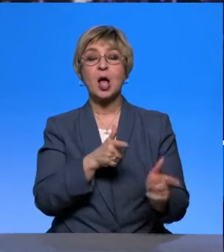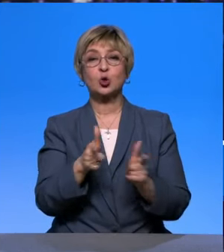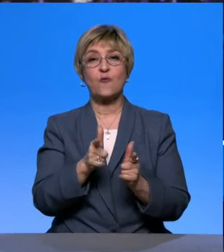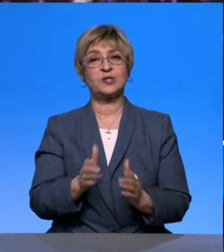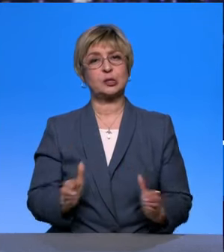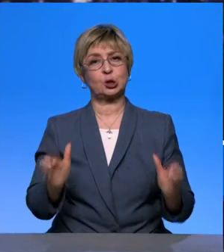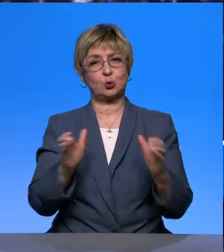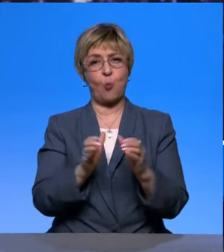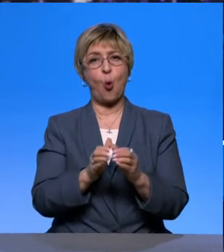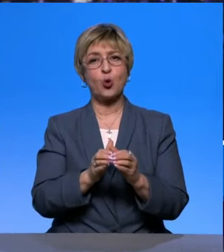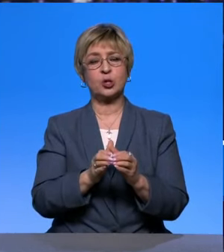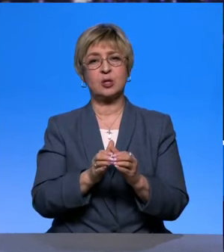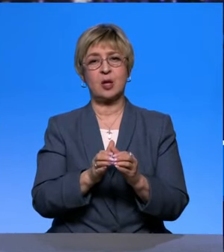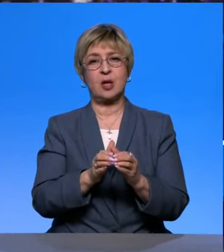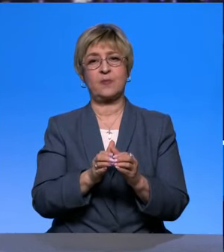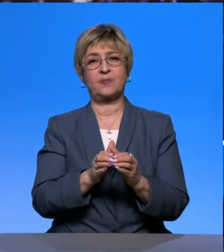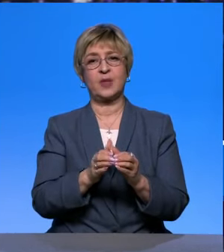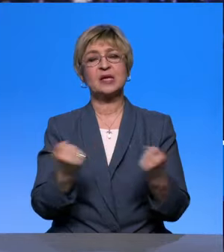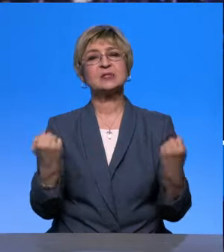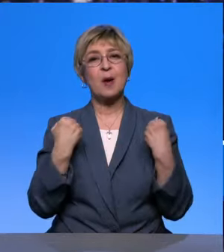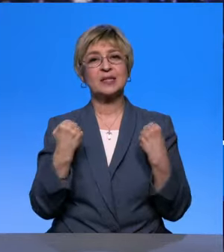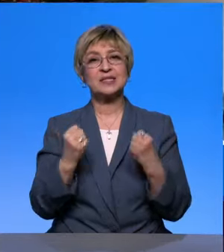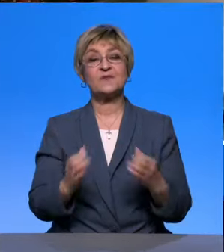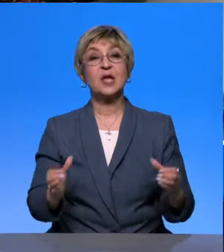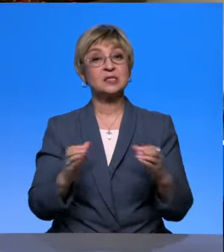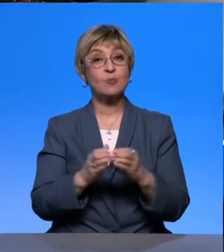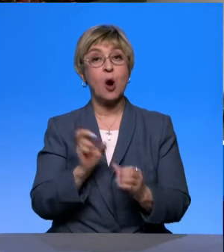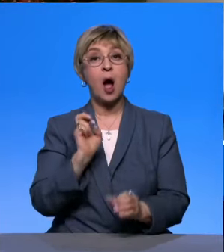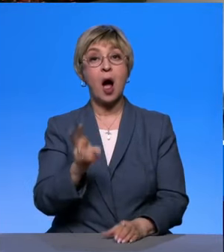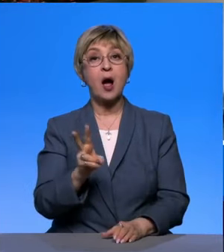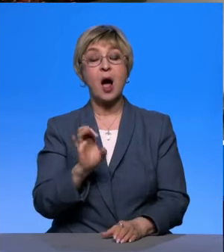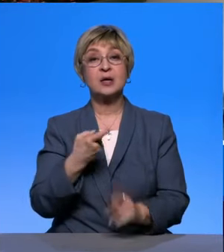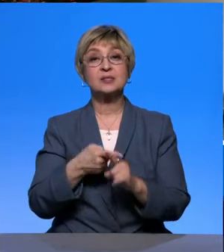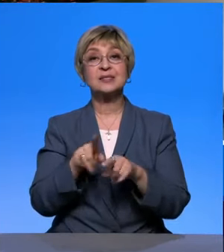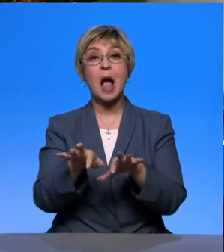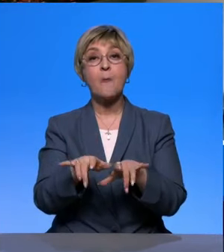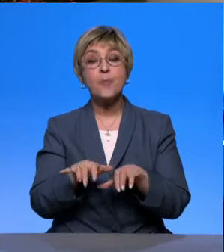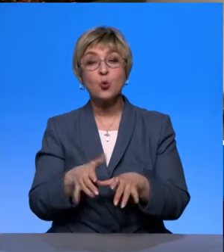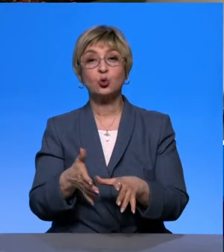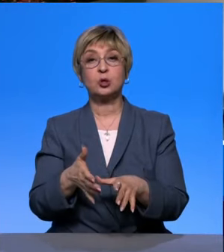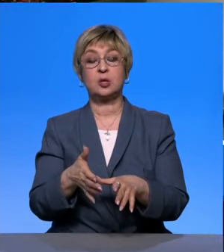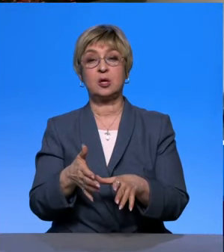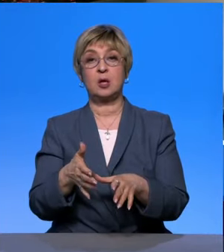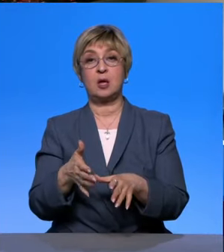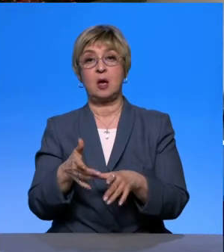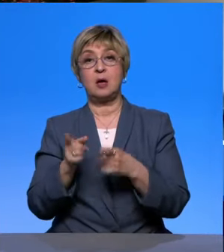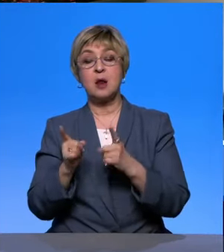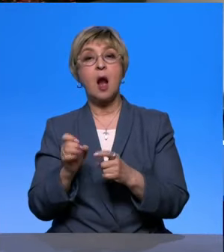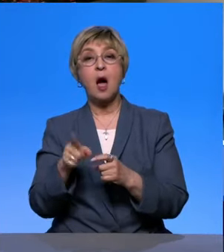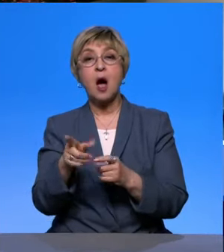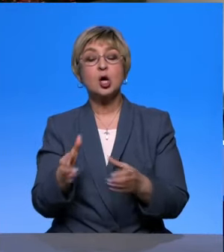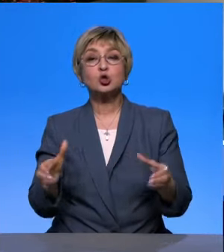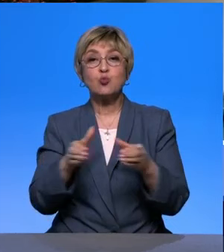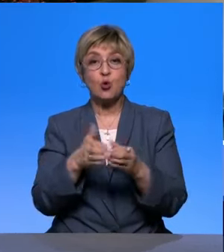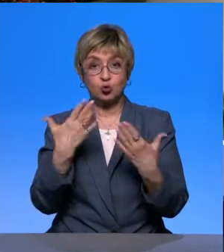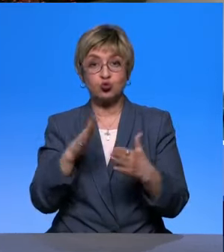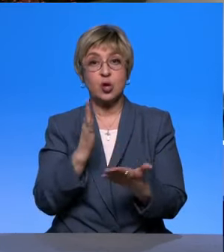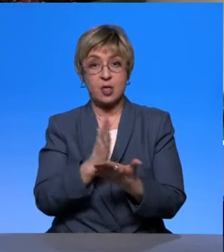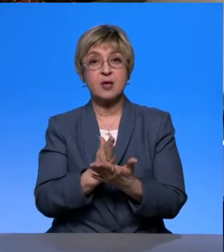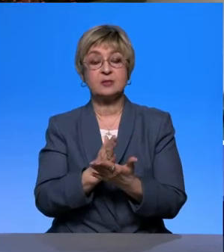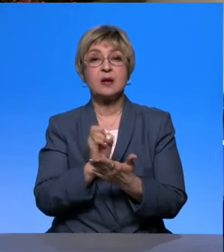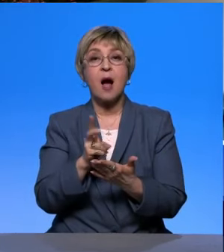ну, вот, обычные спортивные сборные, а как вот с фиджитал-спортом? Какие-то ассоциации есть, какие-то тоже сборные уже организовались.